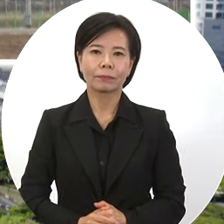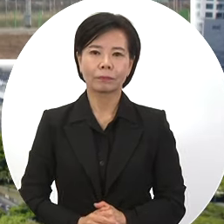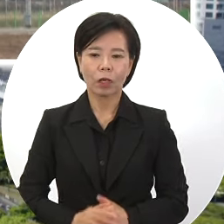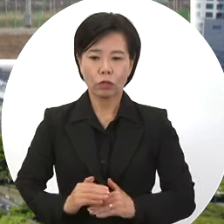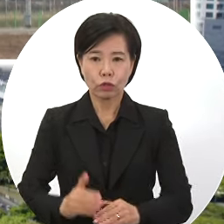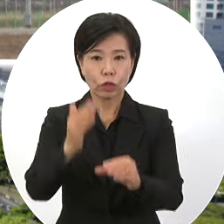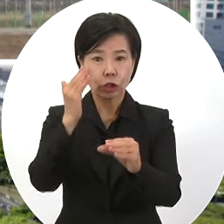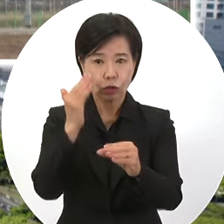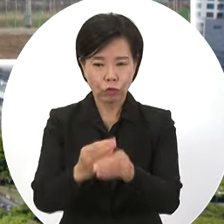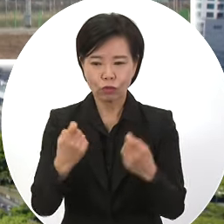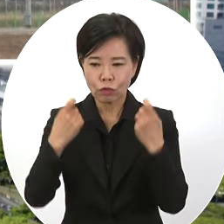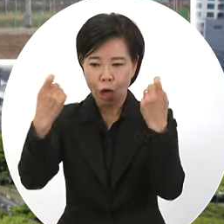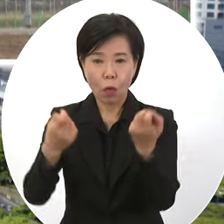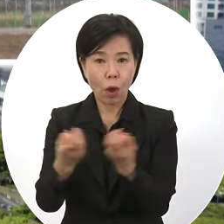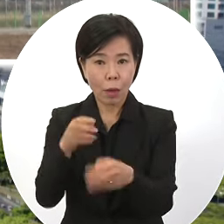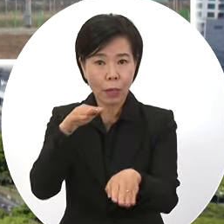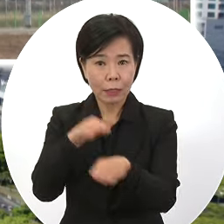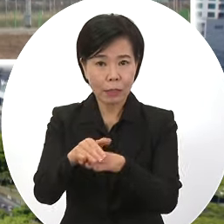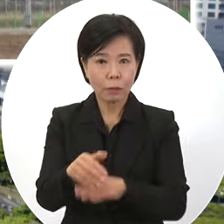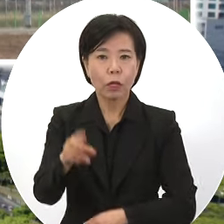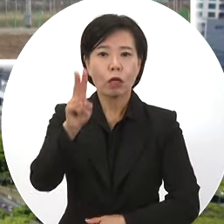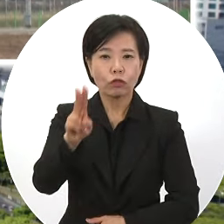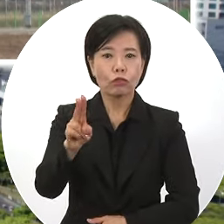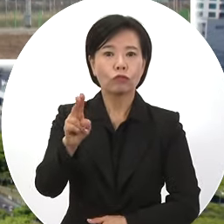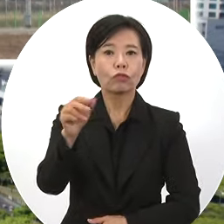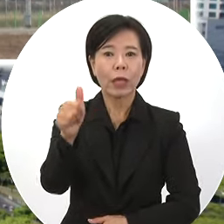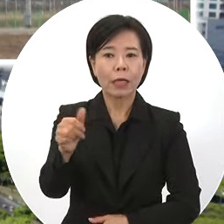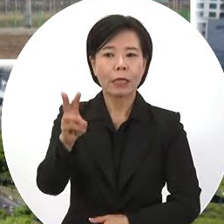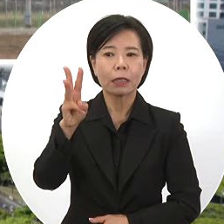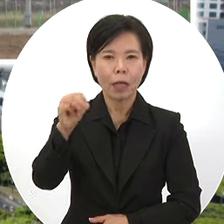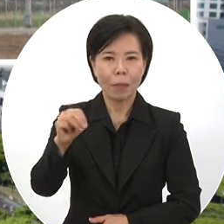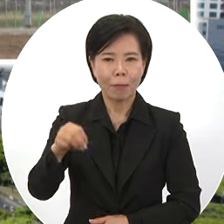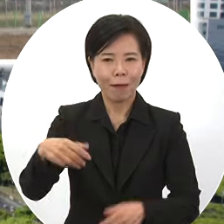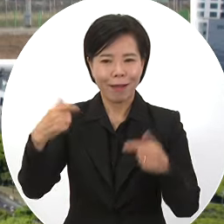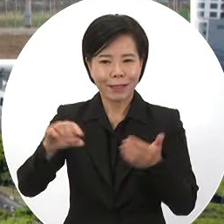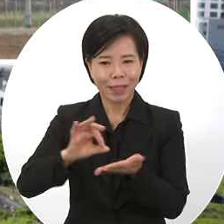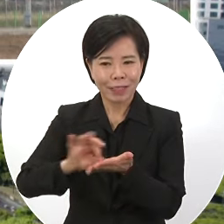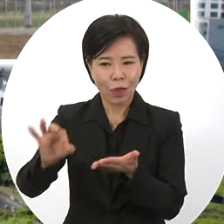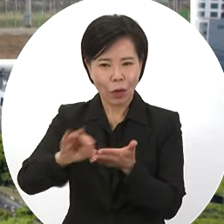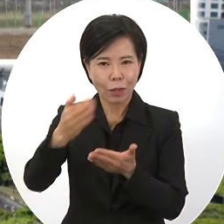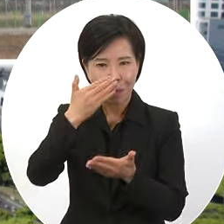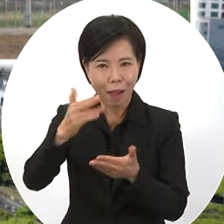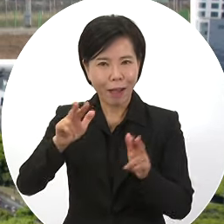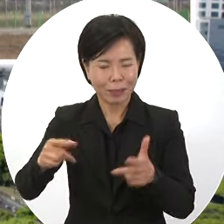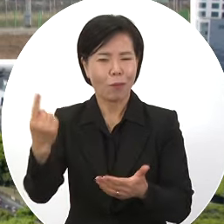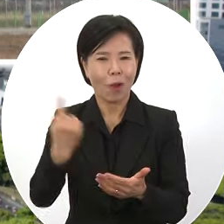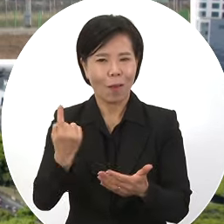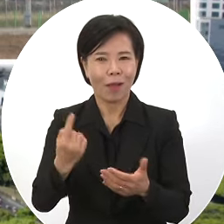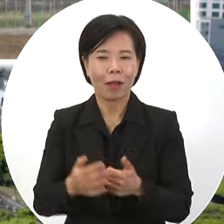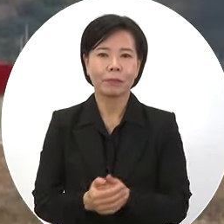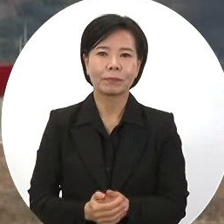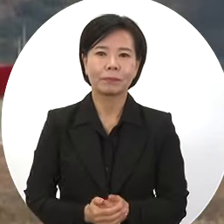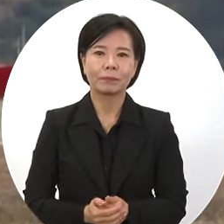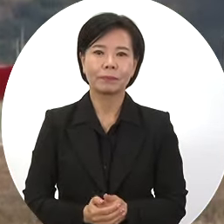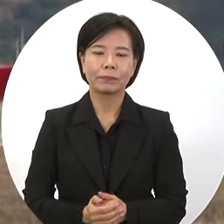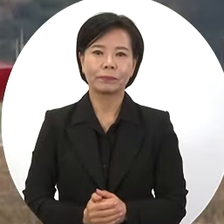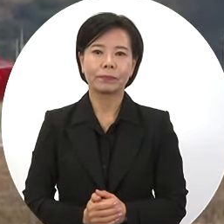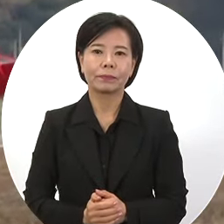제주특별자치도가 추진하는 관광형 도심 항공교통 UAM의 상용화 가능성이 현실로 다가왔습니다.